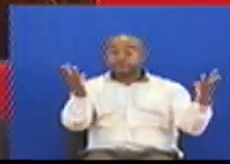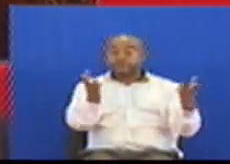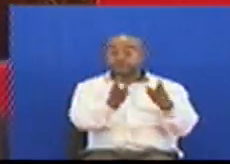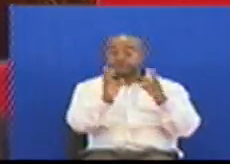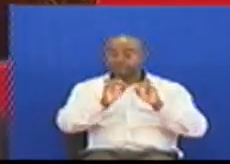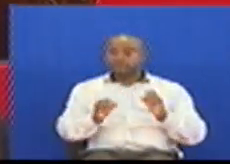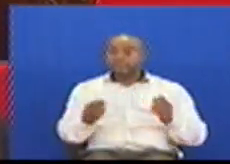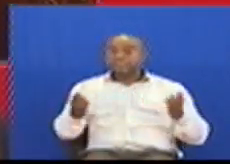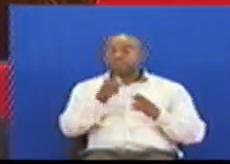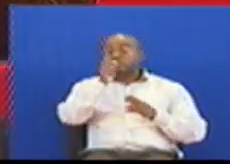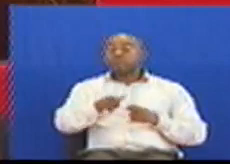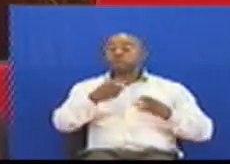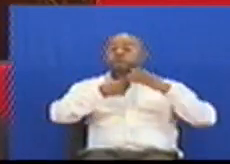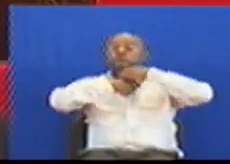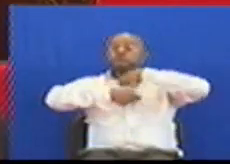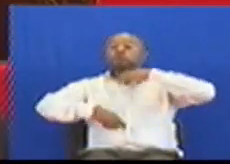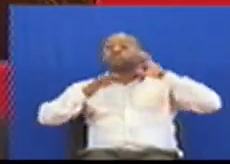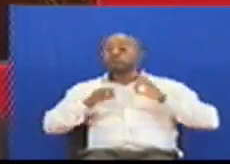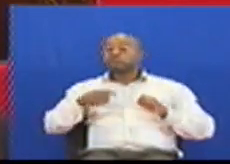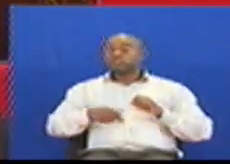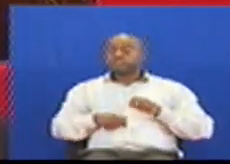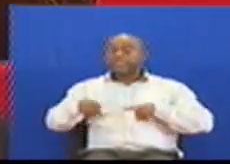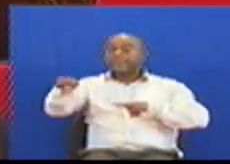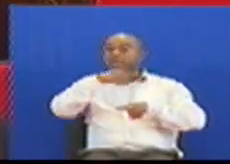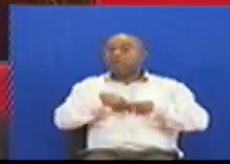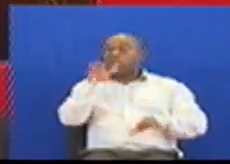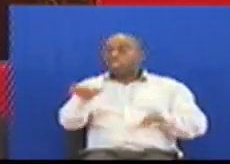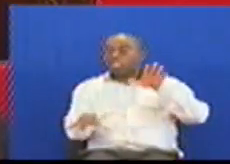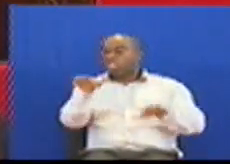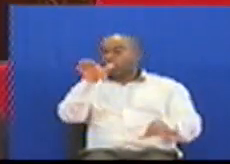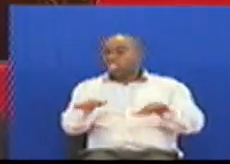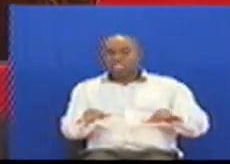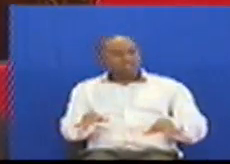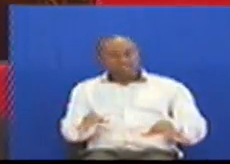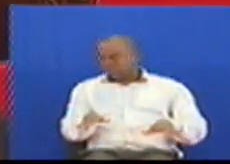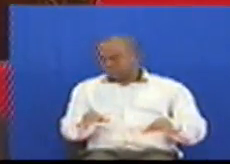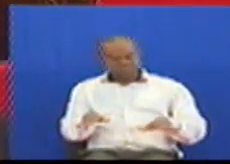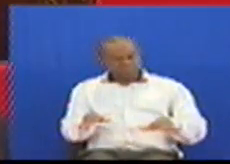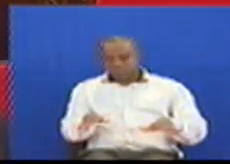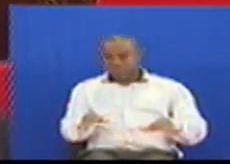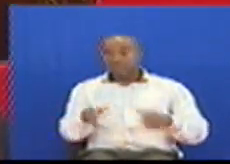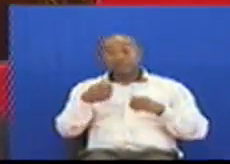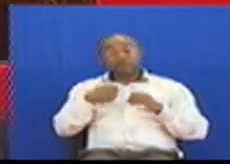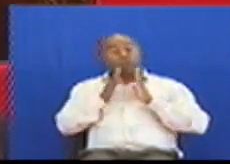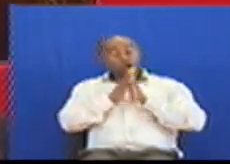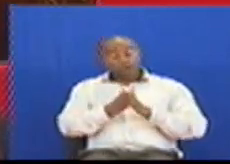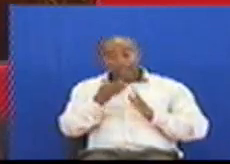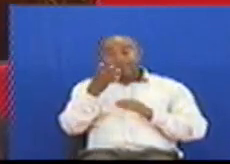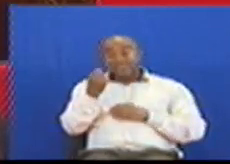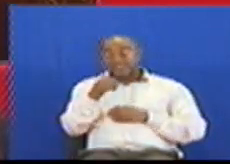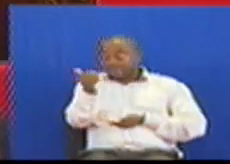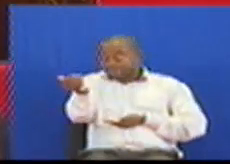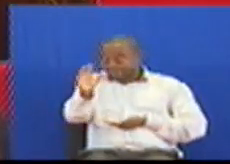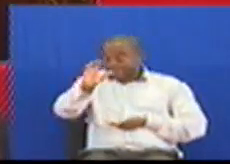mtu uvae suti yako nzuri lakini chini umevaa kanda mbili. Itakuwa hatujafanya kitu. Mimi niombe ziletwe fedha kwa ajili ya kujenga